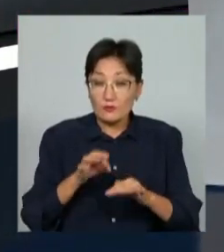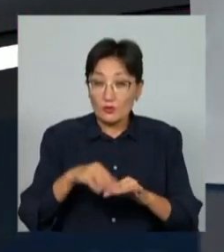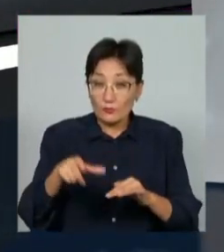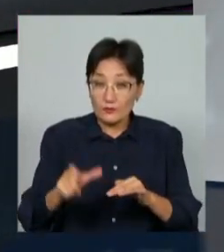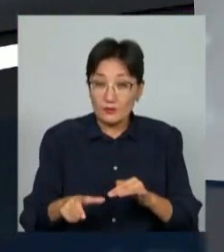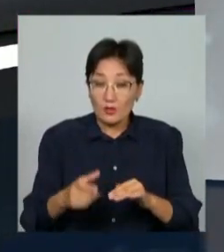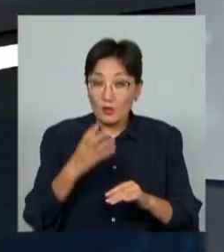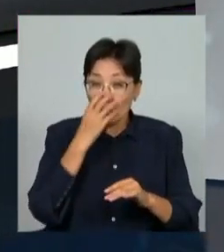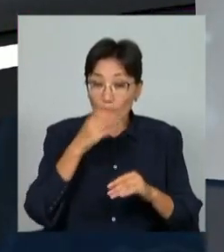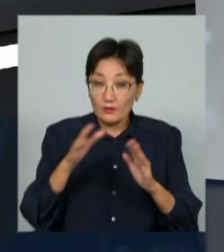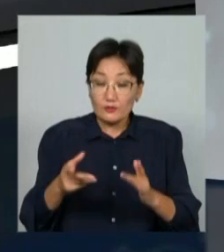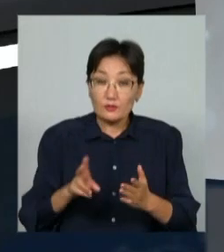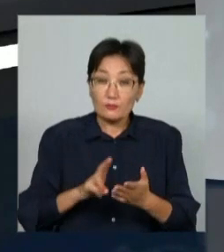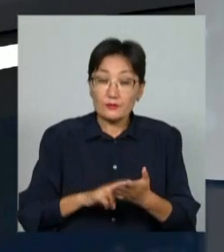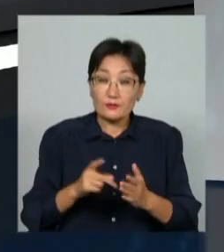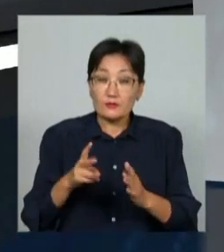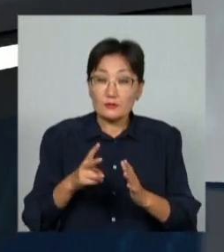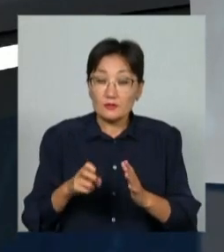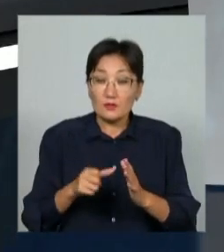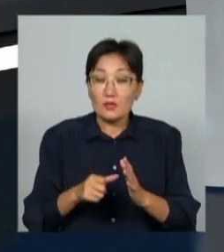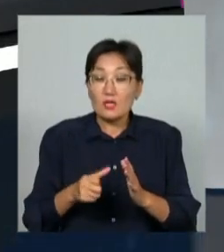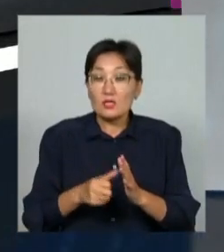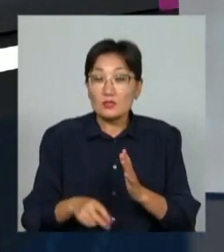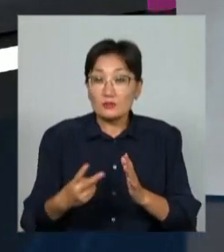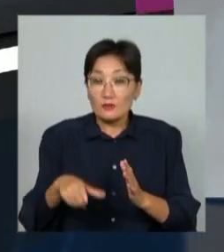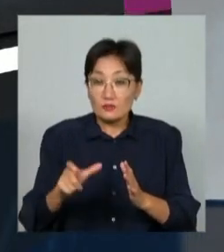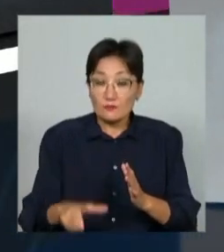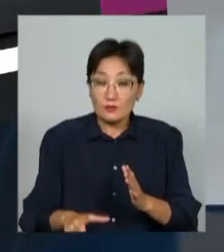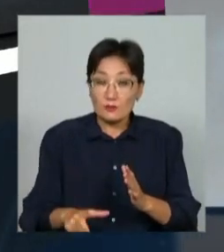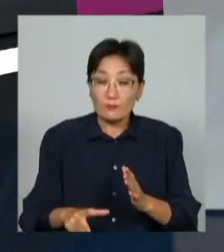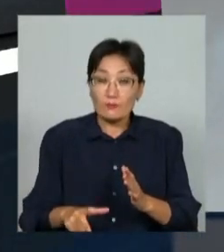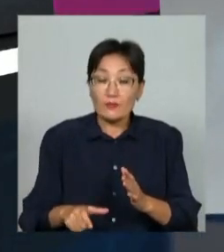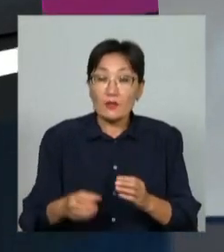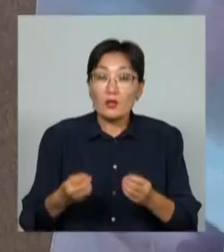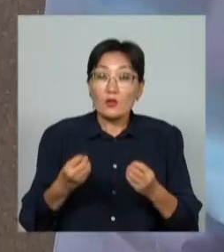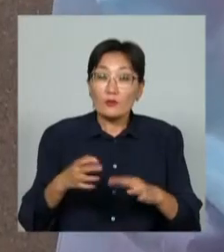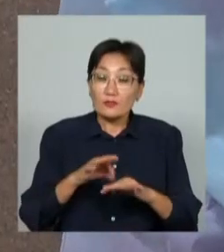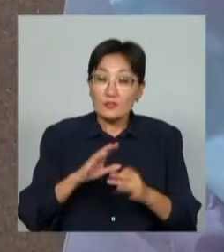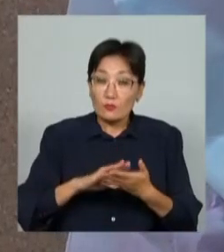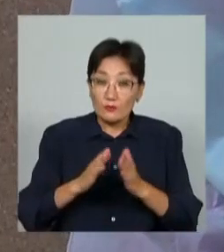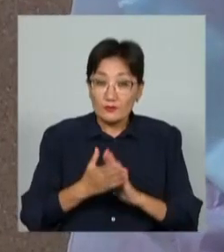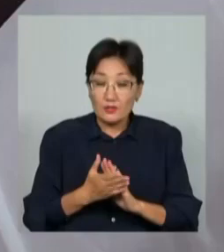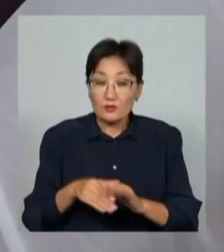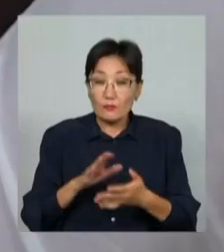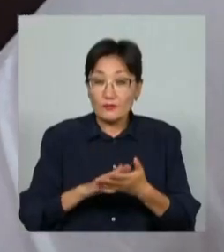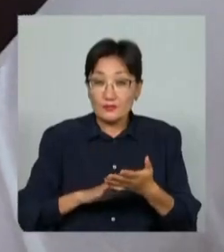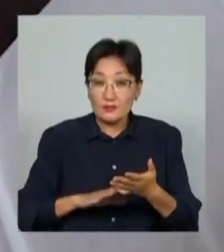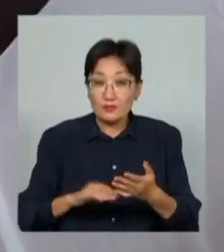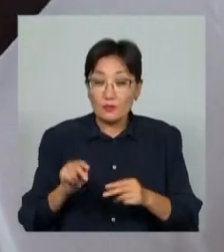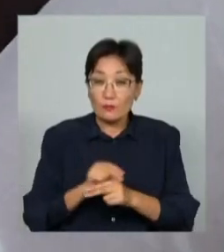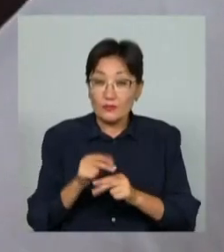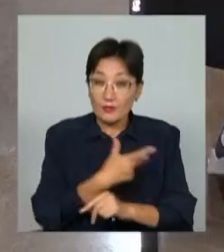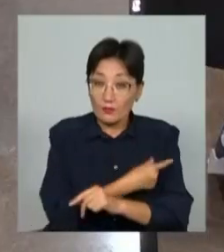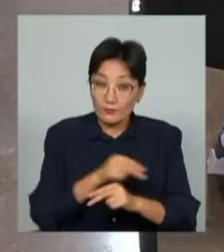пациентов. К аппаратам ИВЛ подключены 262 больных. На фоне непростой эпидемической ситуации продолжается